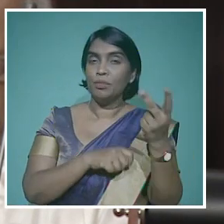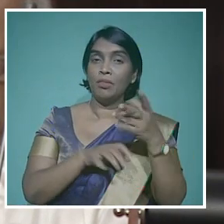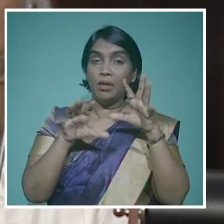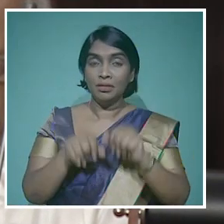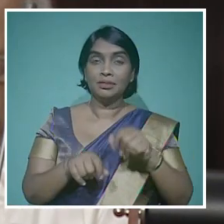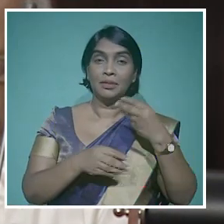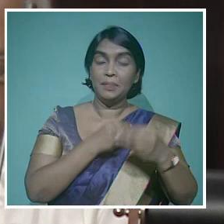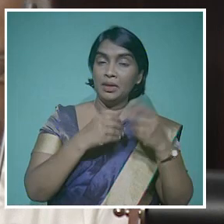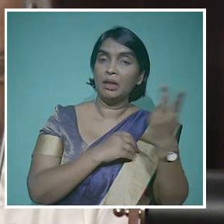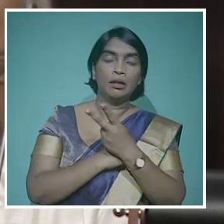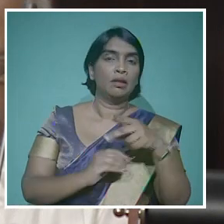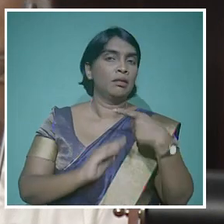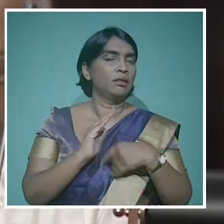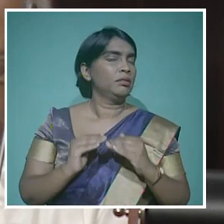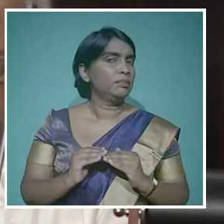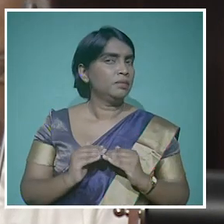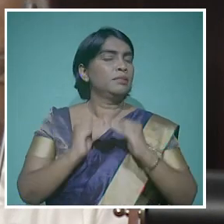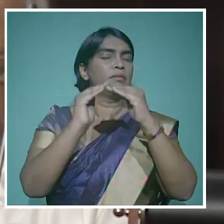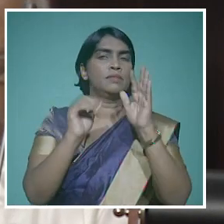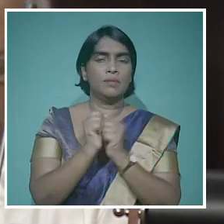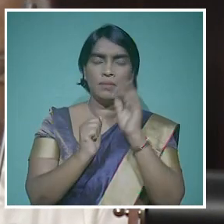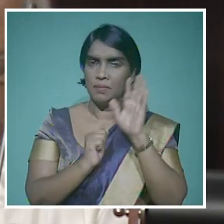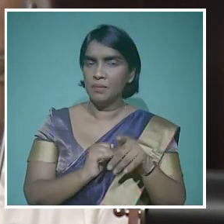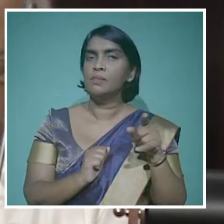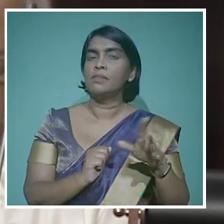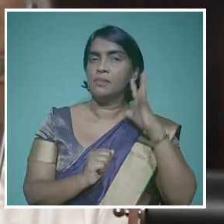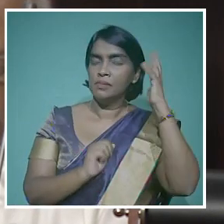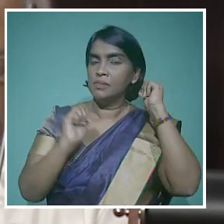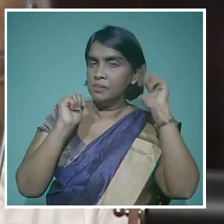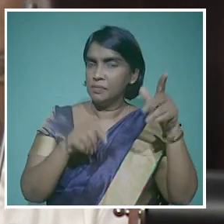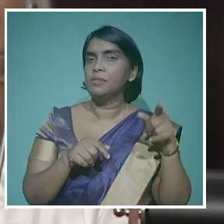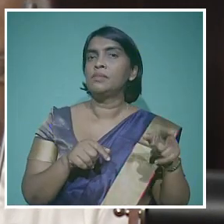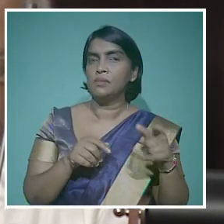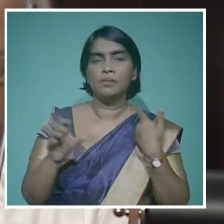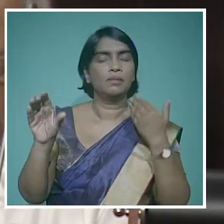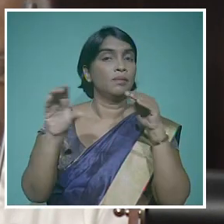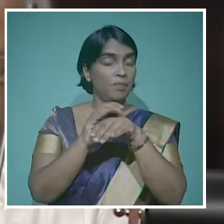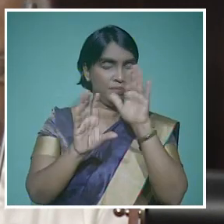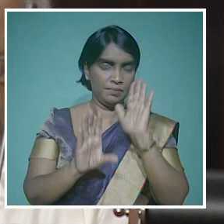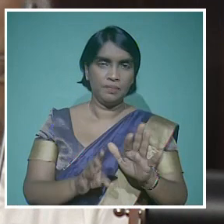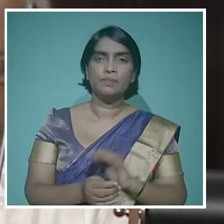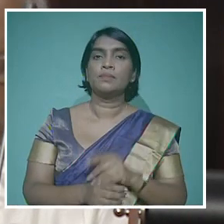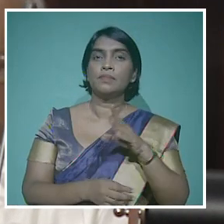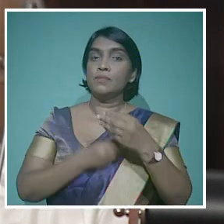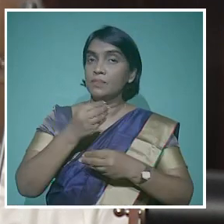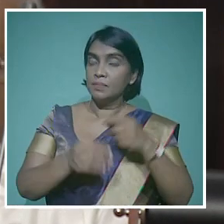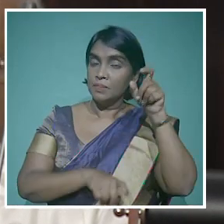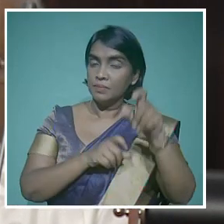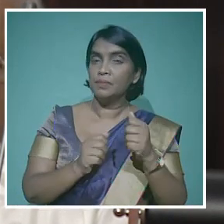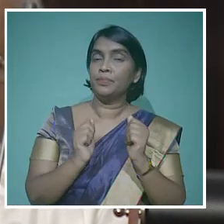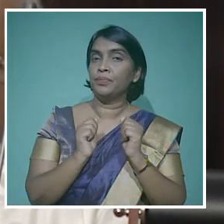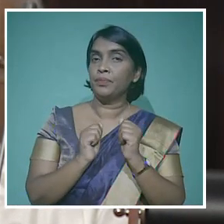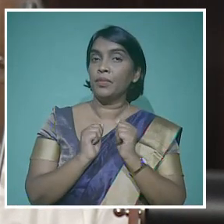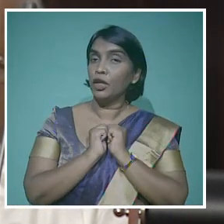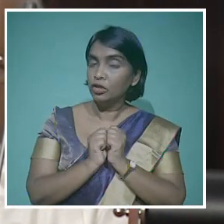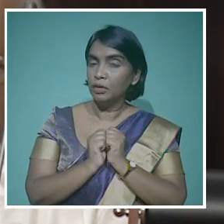දෙපාර්ශ්වයේම රටේ ප්‍රගතිය නංවාලීම වෙනුවෙන් ඵලදායී ලෙස සහභාගී විය යුතුය. ව්‍යවසායකයන් හැකියා